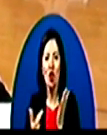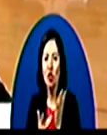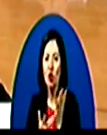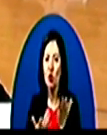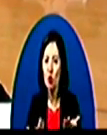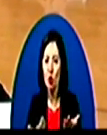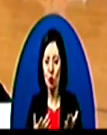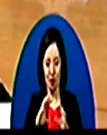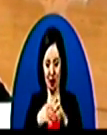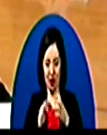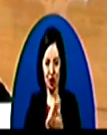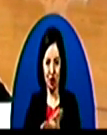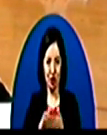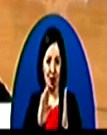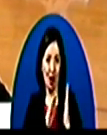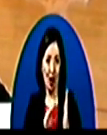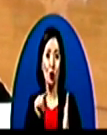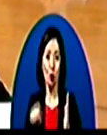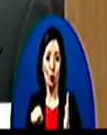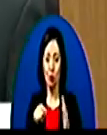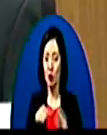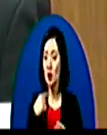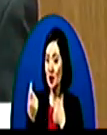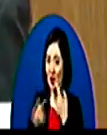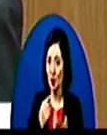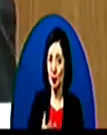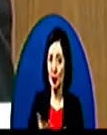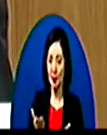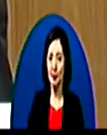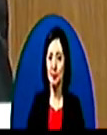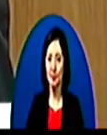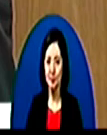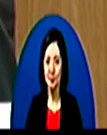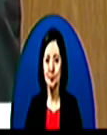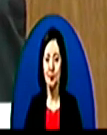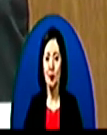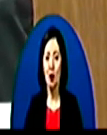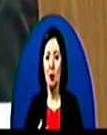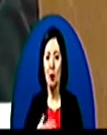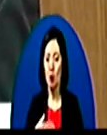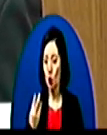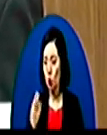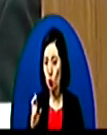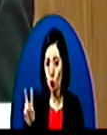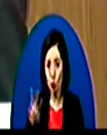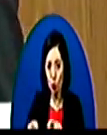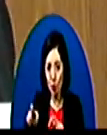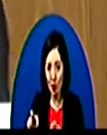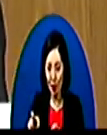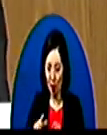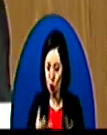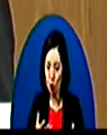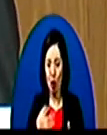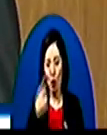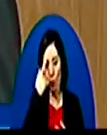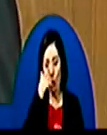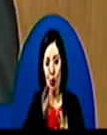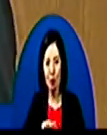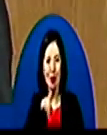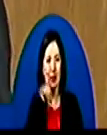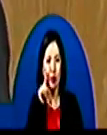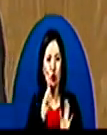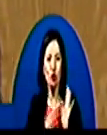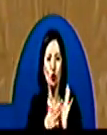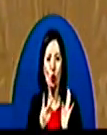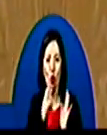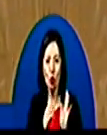шинэ хандлага болоод байна гэдгийг ч тэд дурдлаа. Нүүпэс хийсэн судалгаагаар бол Монголд байгаа залуучуудын 92% нь өөрсдөө бизнес хийх хүсэл сонирхолтой